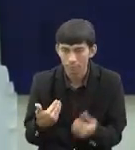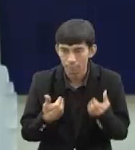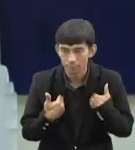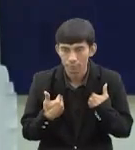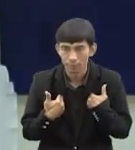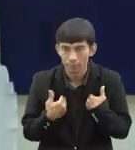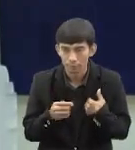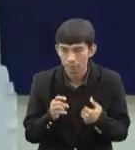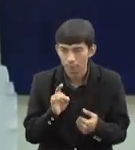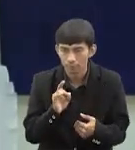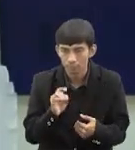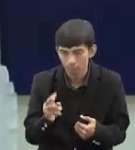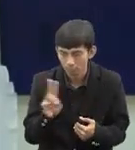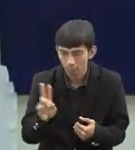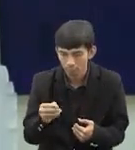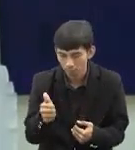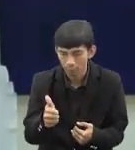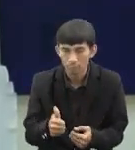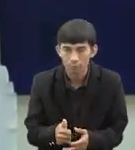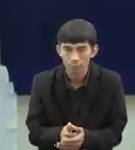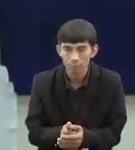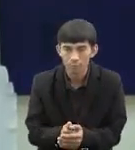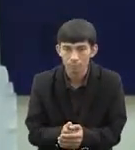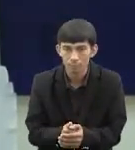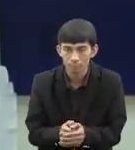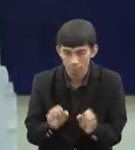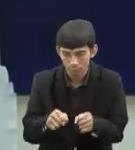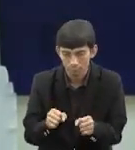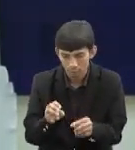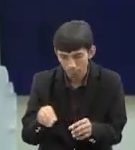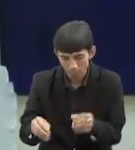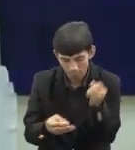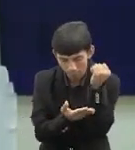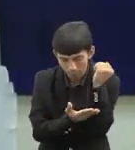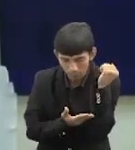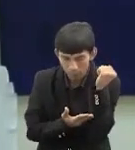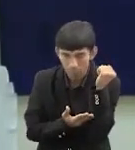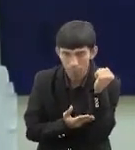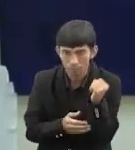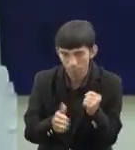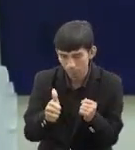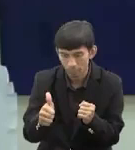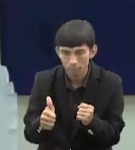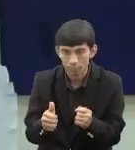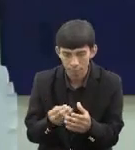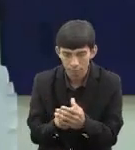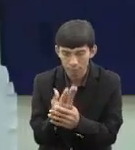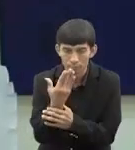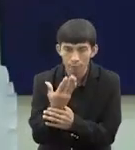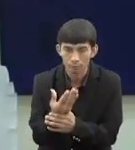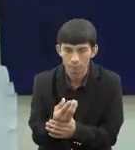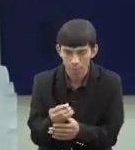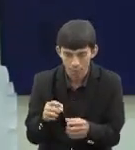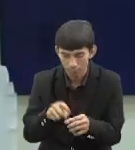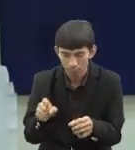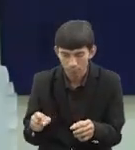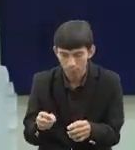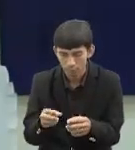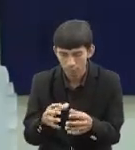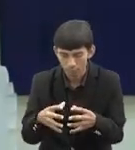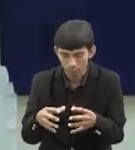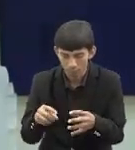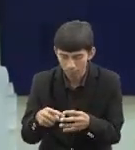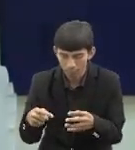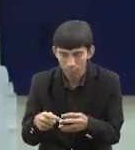đầy bệnh chia miên chi chịt buông ai đầm cao su ban lụt loang